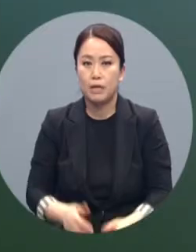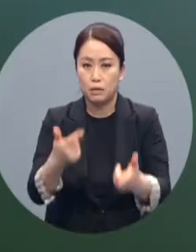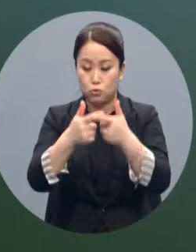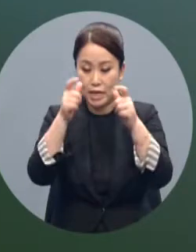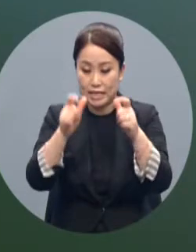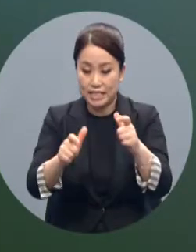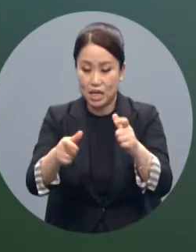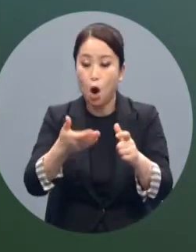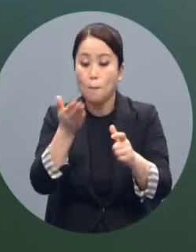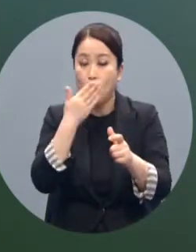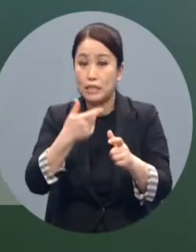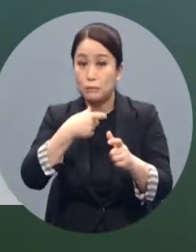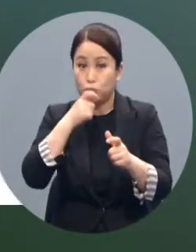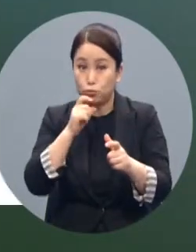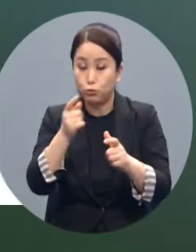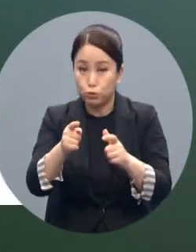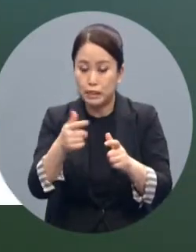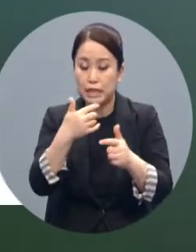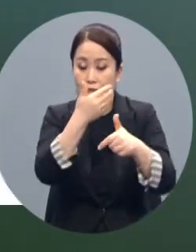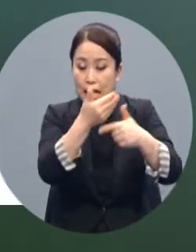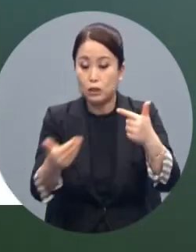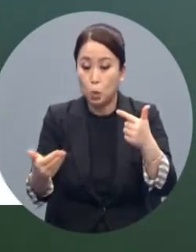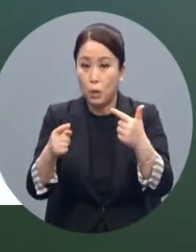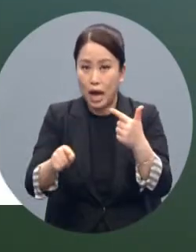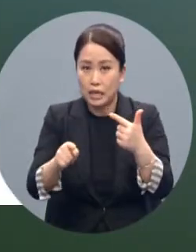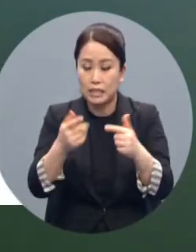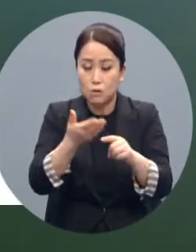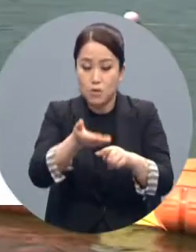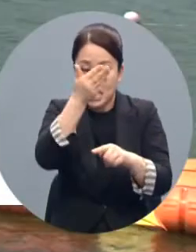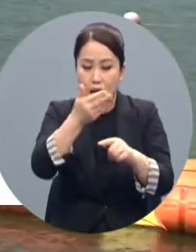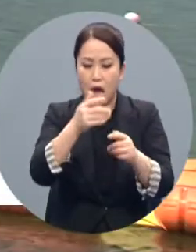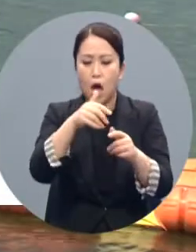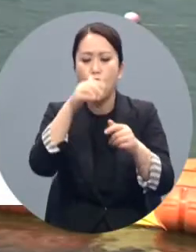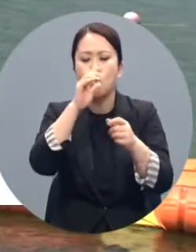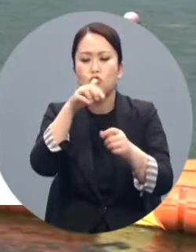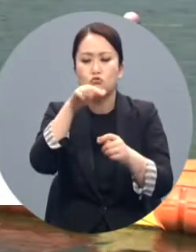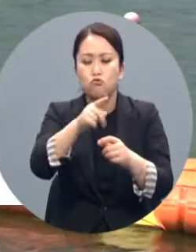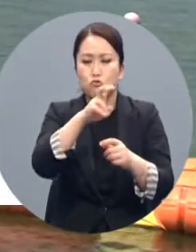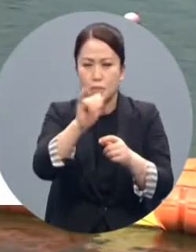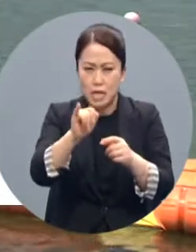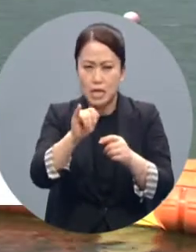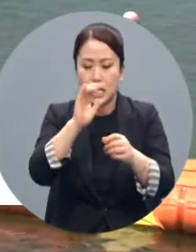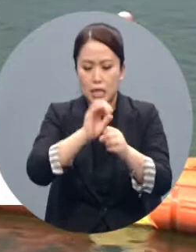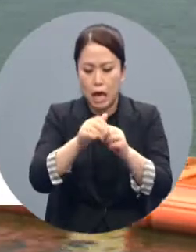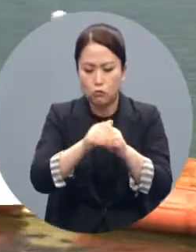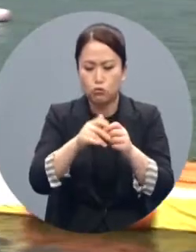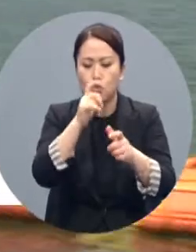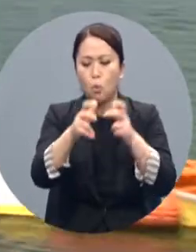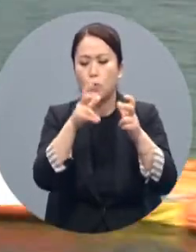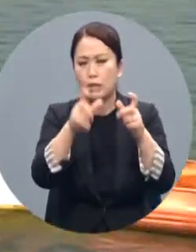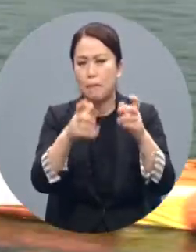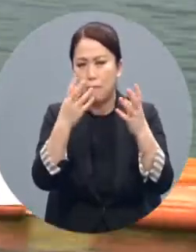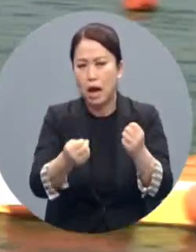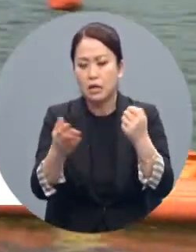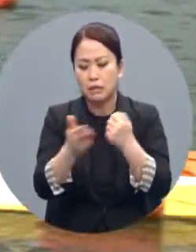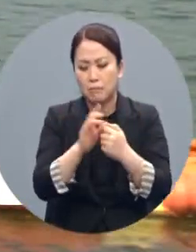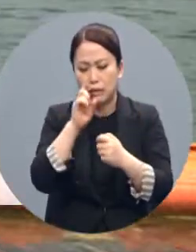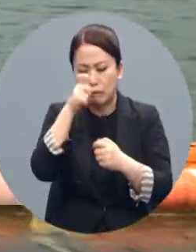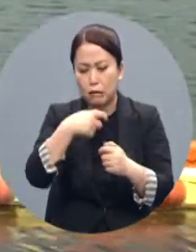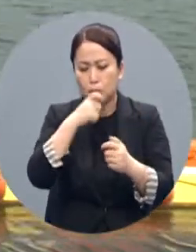부산 지역 취수원인 낙동강은 상류 쪽 구미와 대구의 공단이 많아 폐수가 그대로 강 하류로